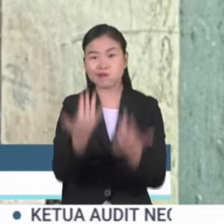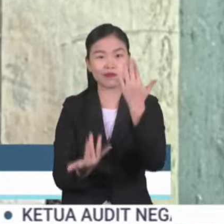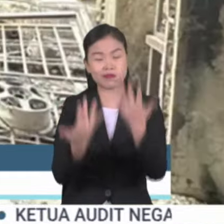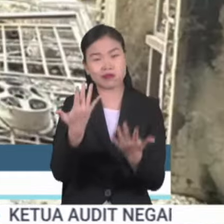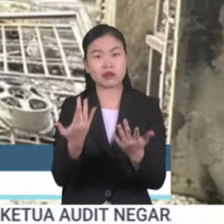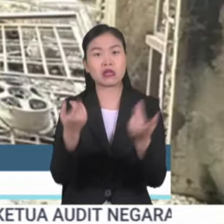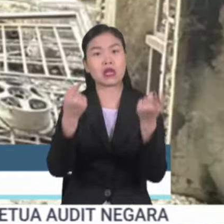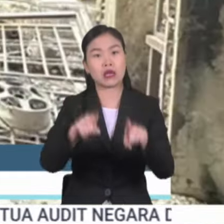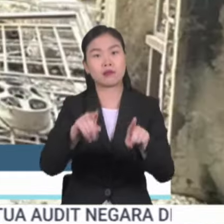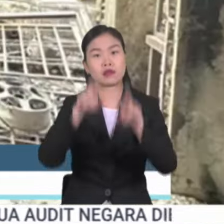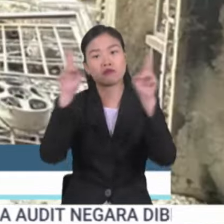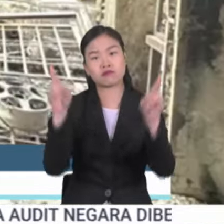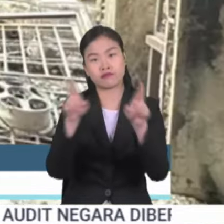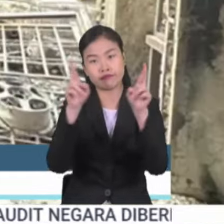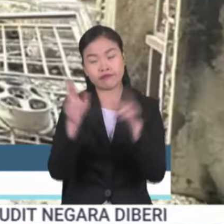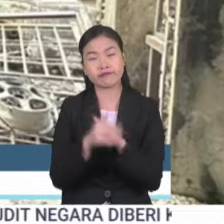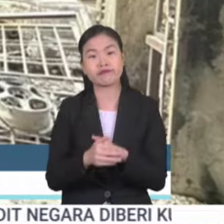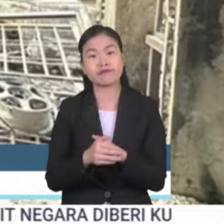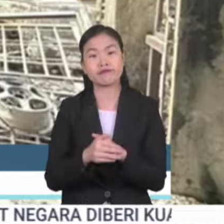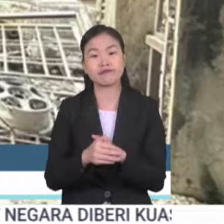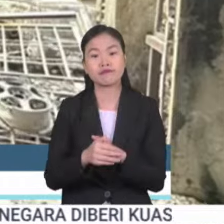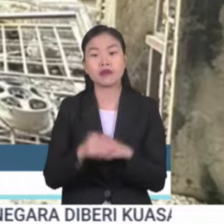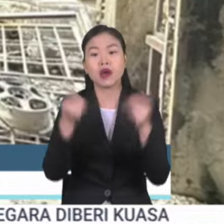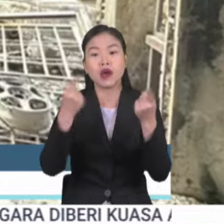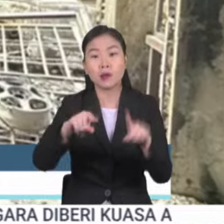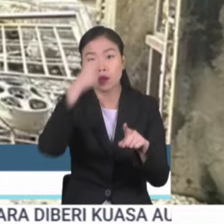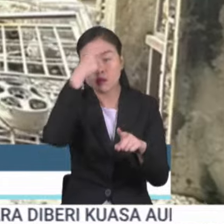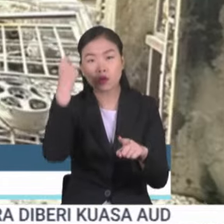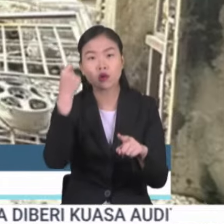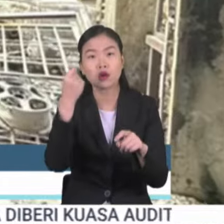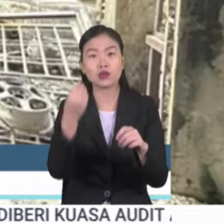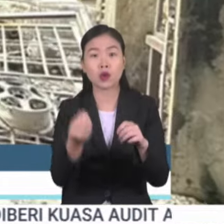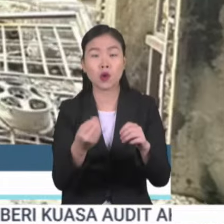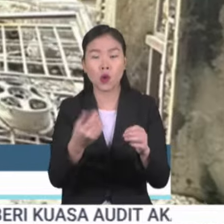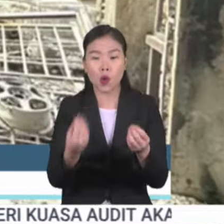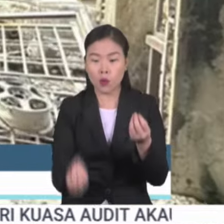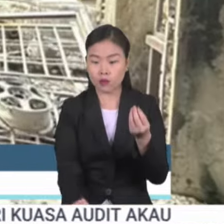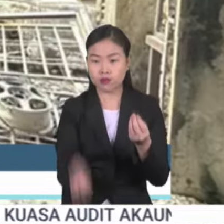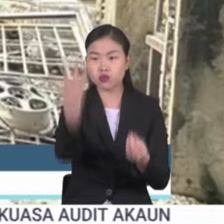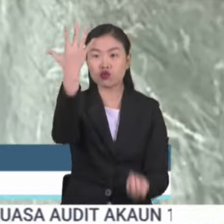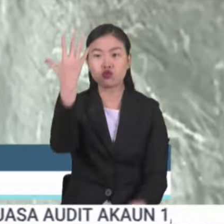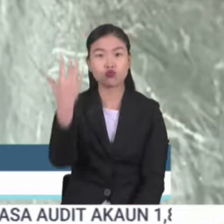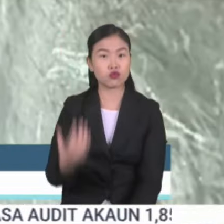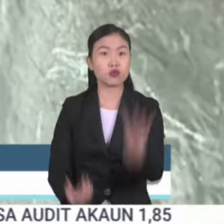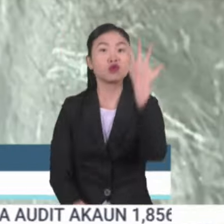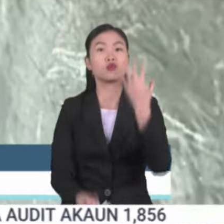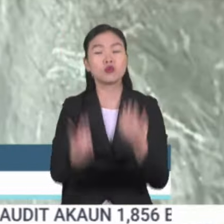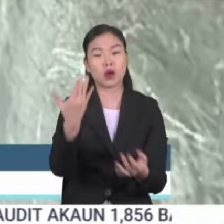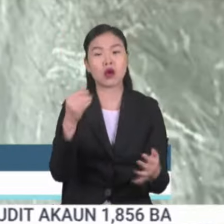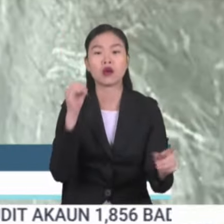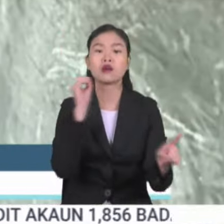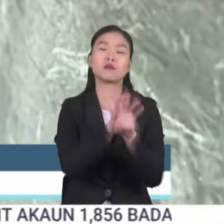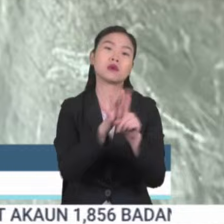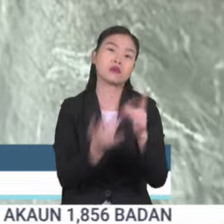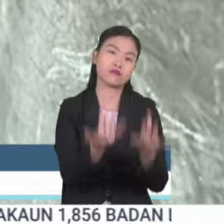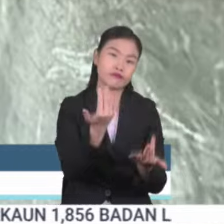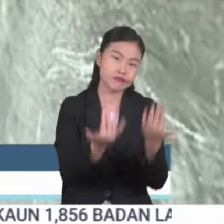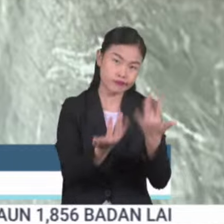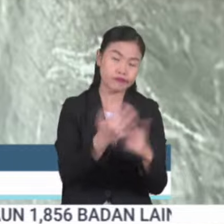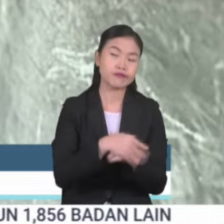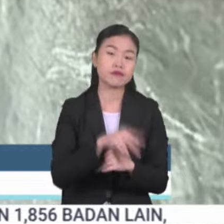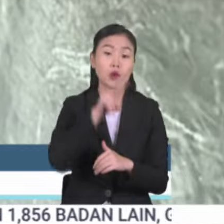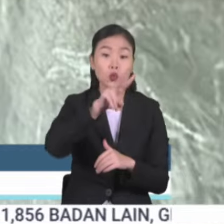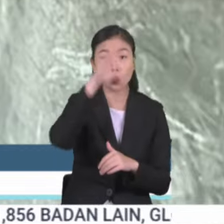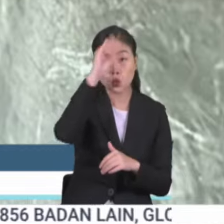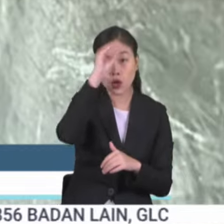kejadian pada Rabu lalu kejadian dipercayai berpunca daripada pembakaran mercun sehingga menyebabkan kebakaran susulan itu dua